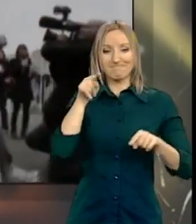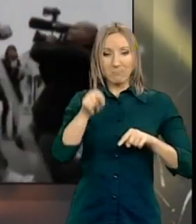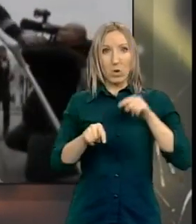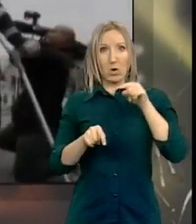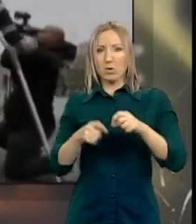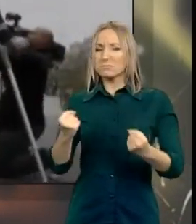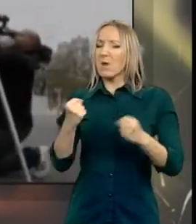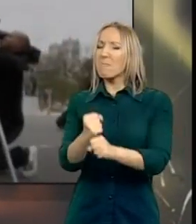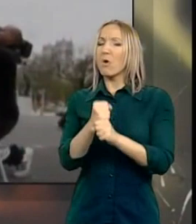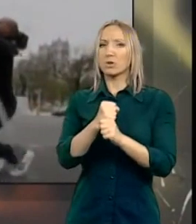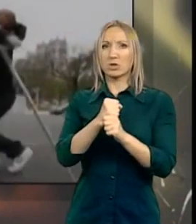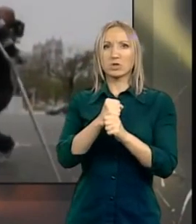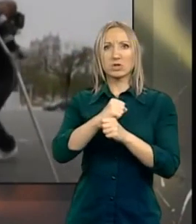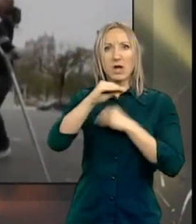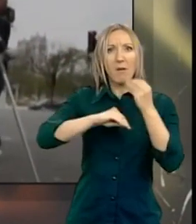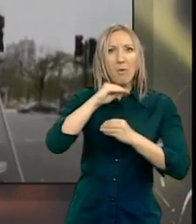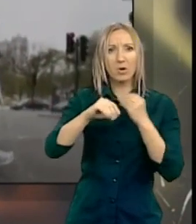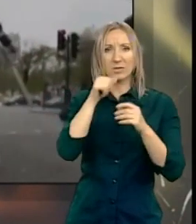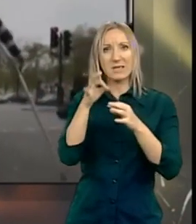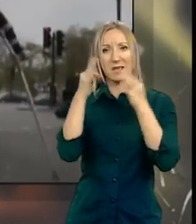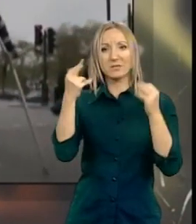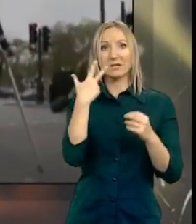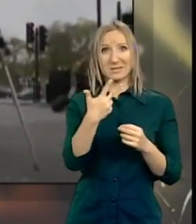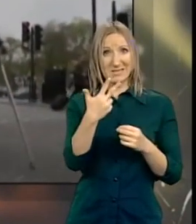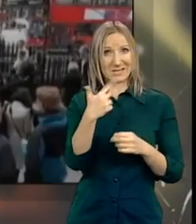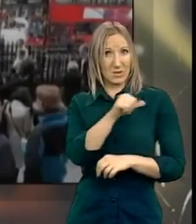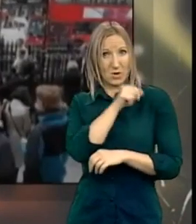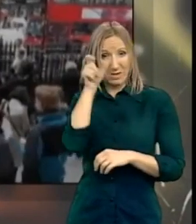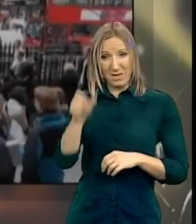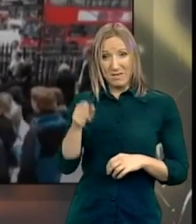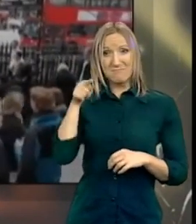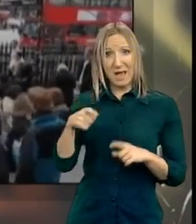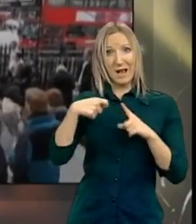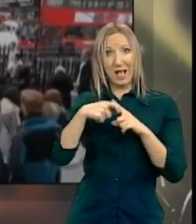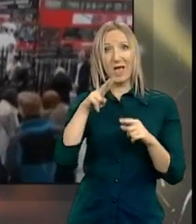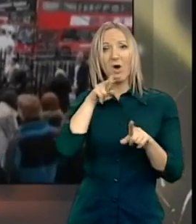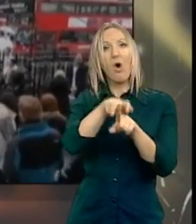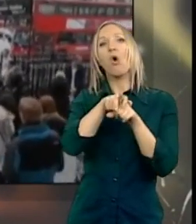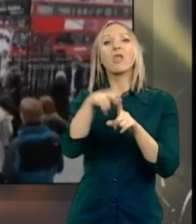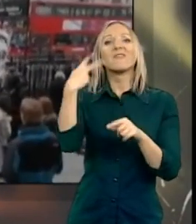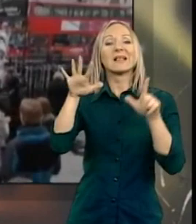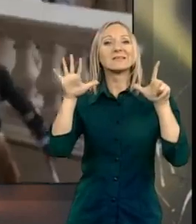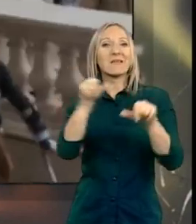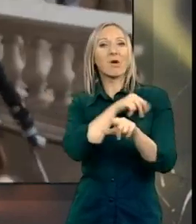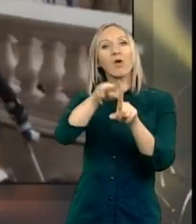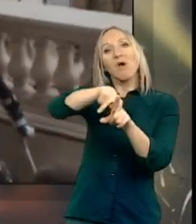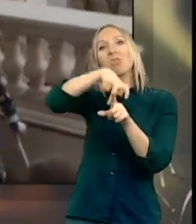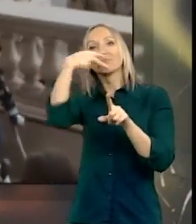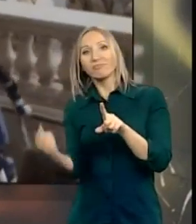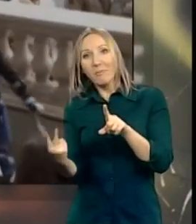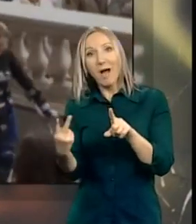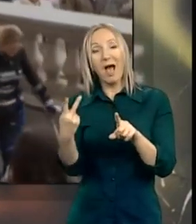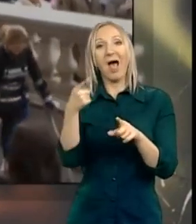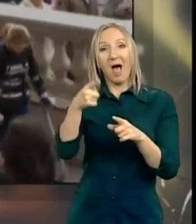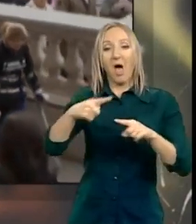u snažnu podršku rodbine i javnosti, 32-godišnja Claire, koja se povredila prilikom pada sa konja 2007. godine i od tada